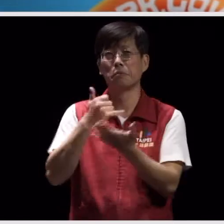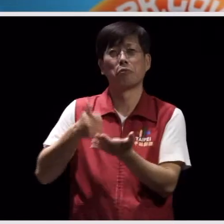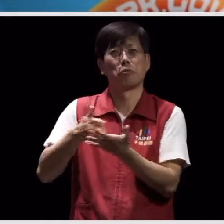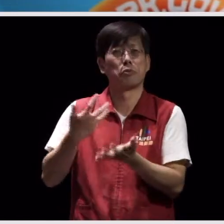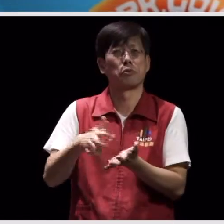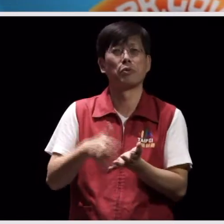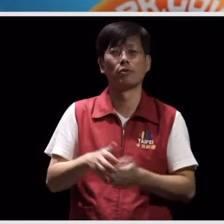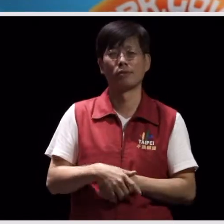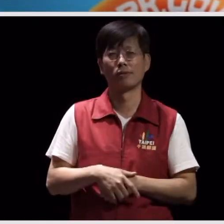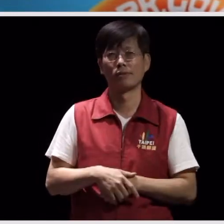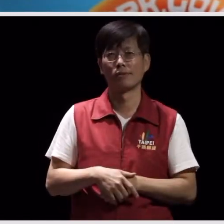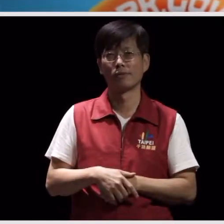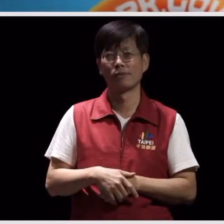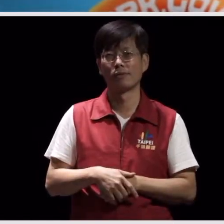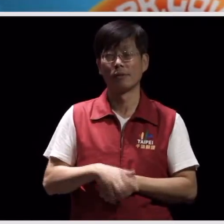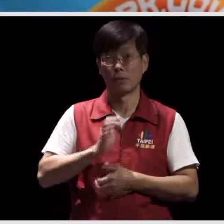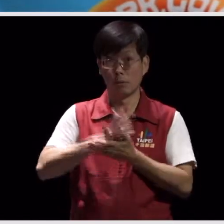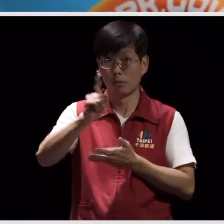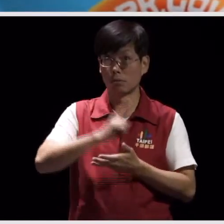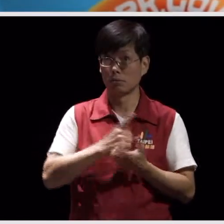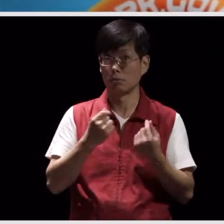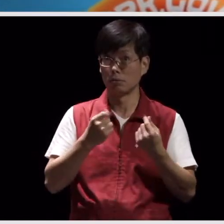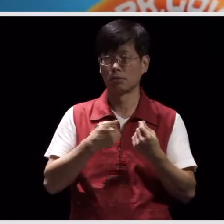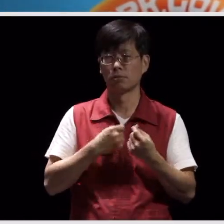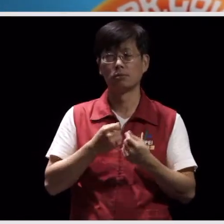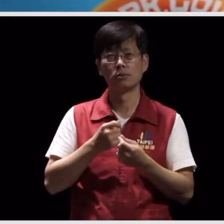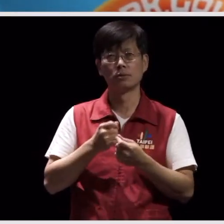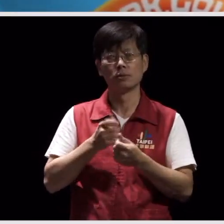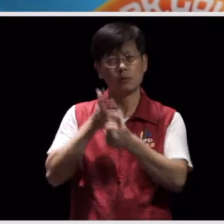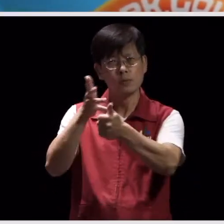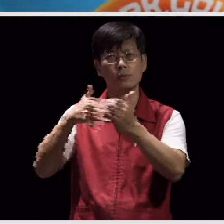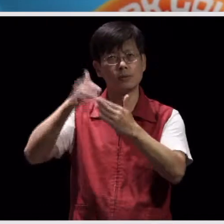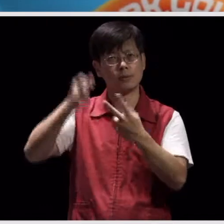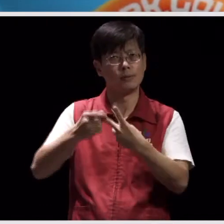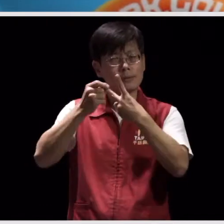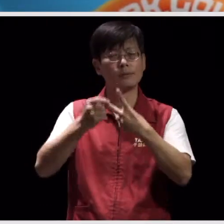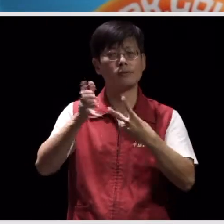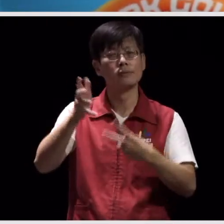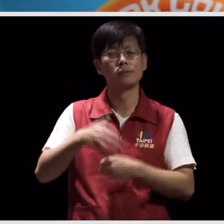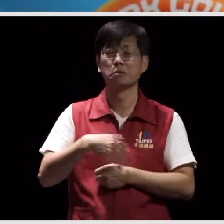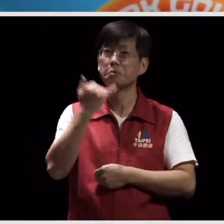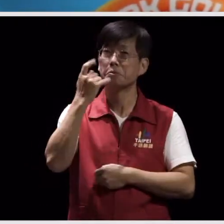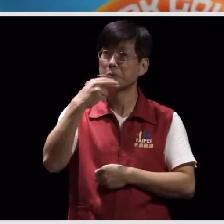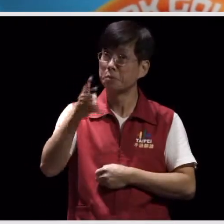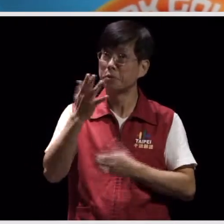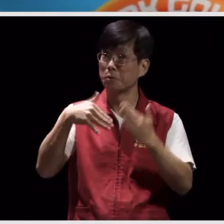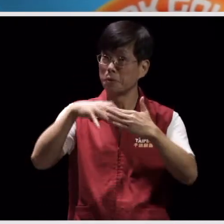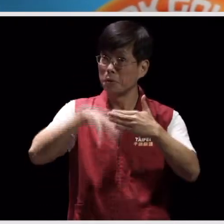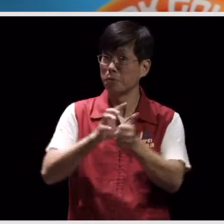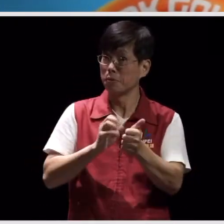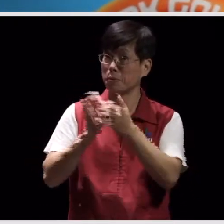后来他没有停下来，他就是在拜托校长第二个问题，就说：“哎，校长，那我可不可以继续在学校学